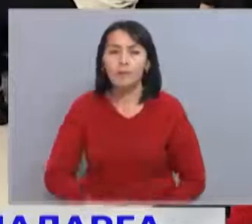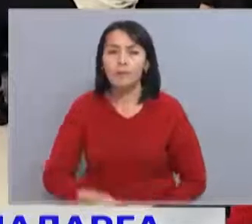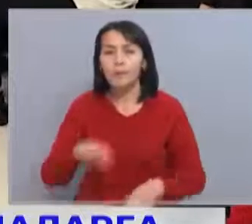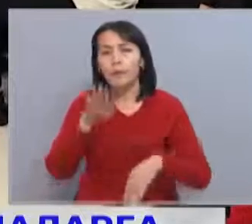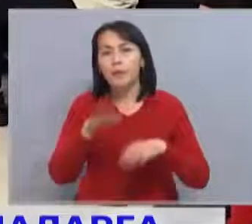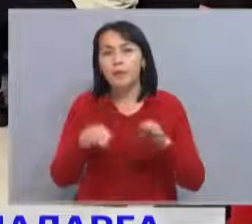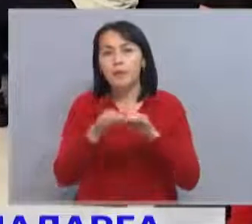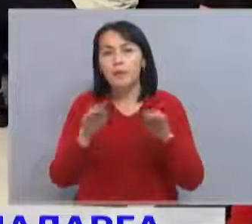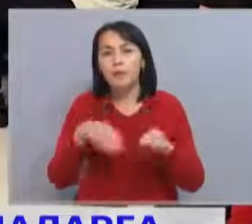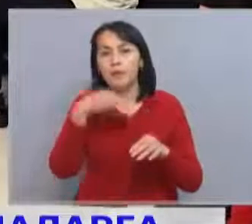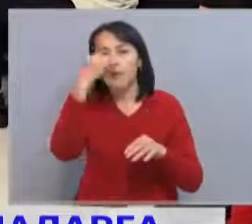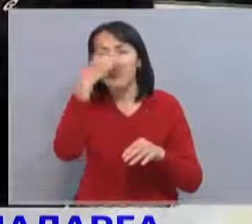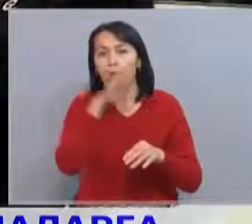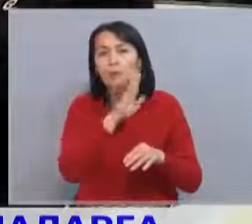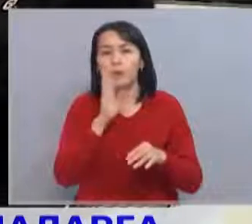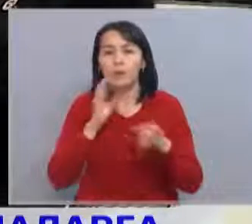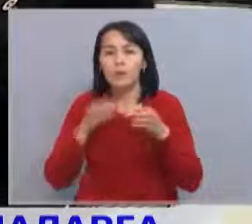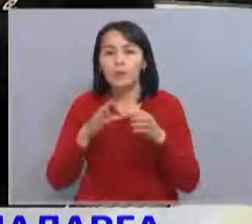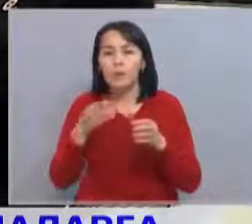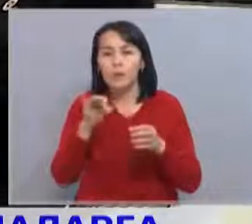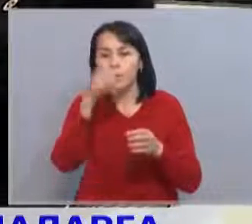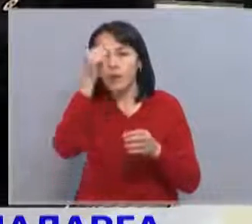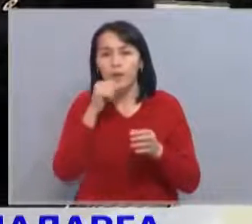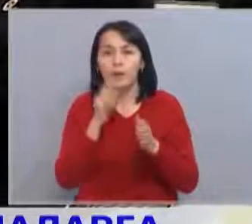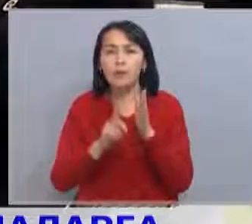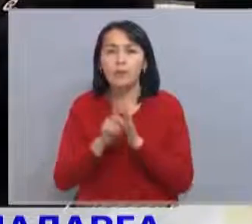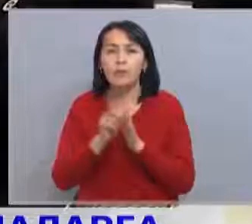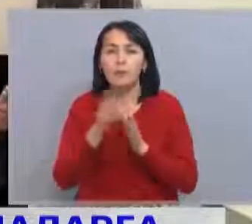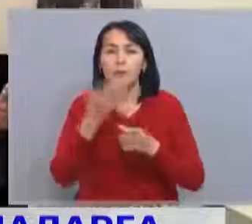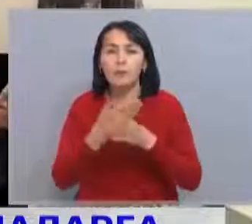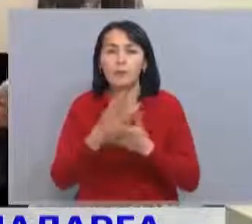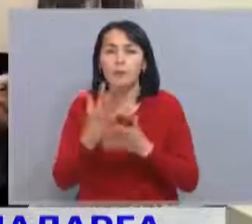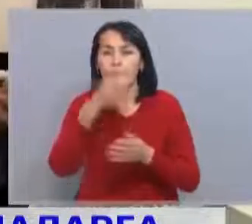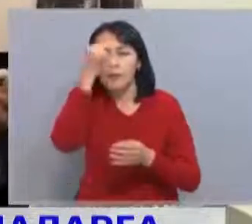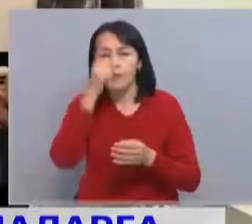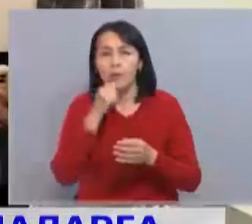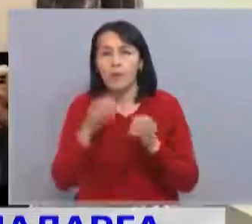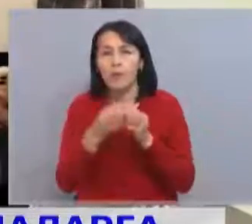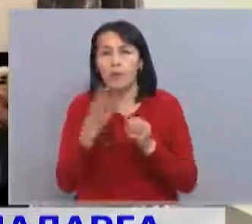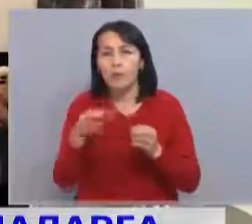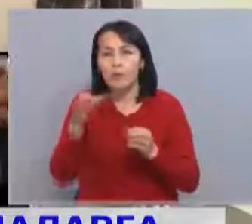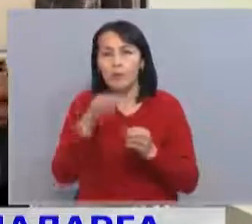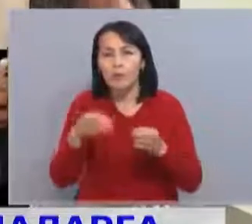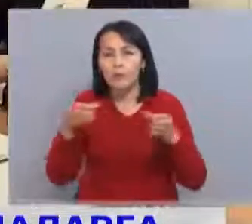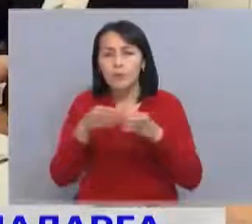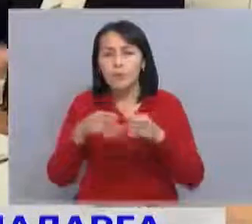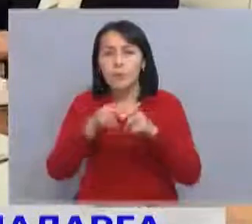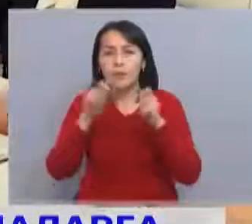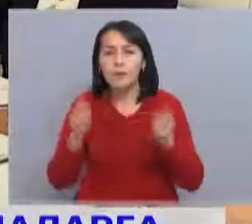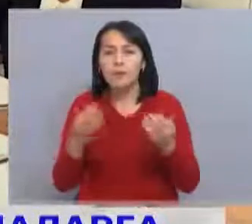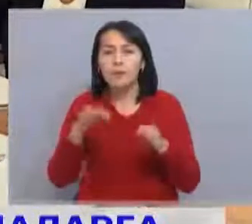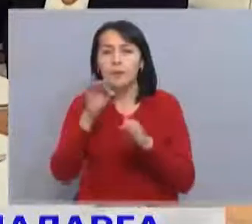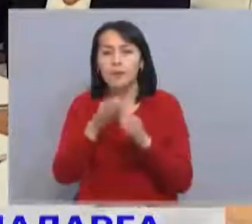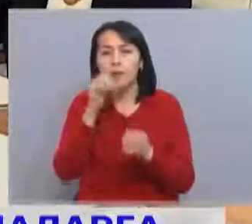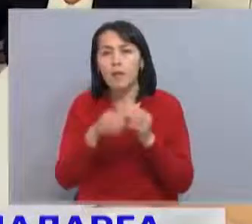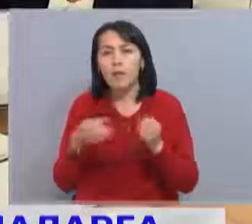Ерекше балалар, ата-аналар одағы мамыр айынан бастап азаматтарға қызмет көрсетеді. 5 айдың ішінде еліміздің 14 өңірінен бөлімшелер ашылған. Мақсаты